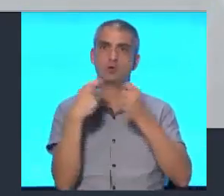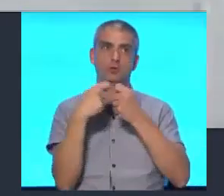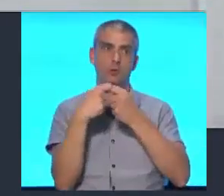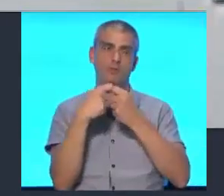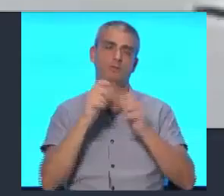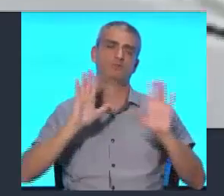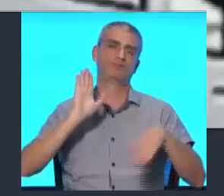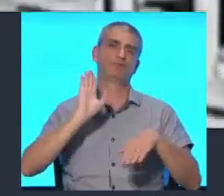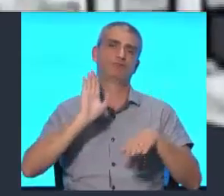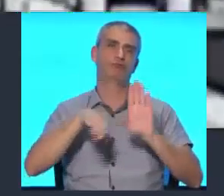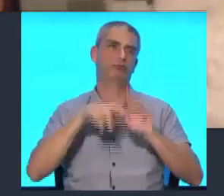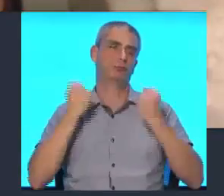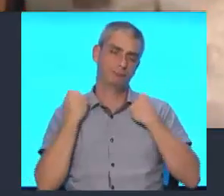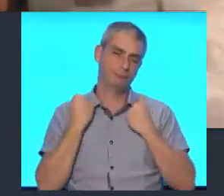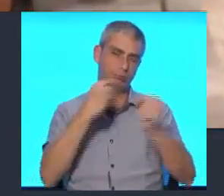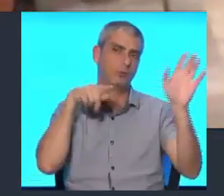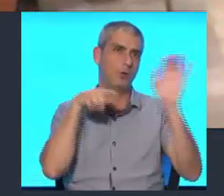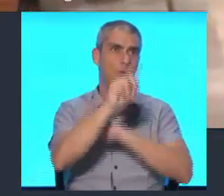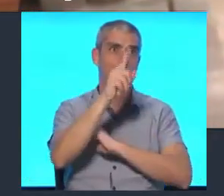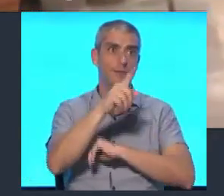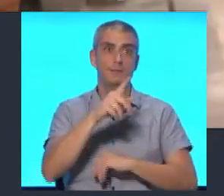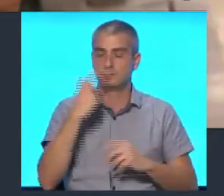והם מתחילים במנוסה. הם מלחיץ, כולם באו